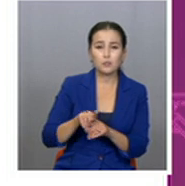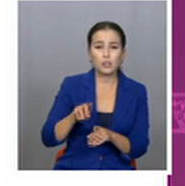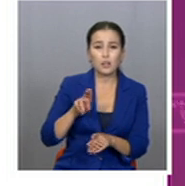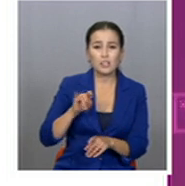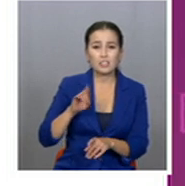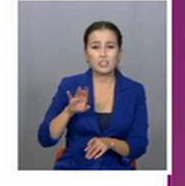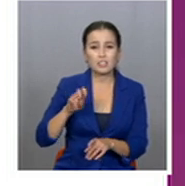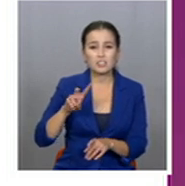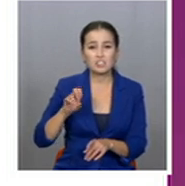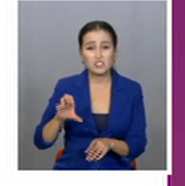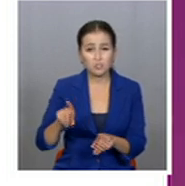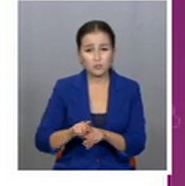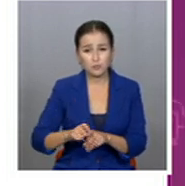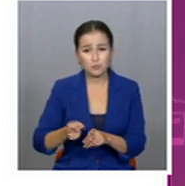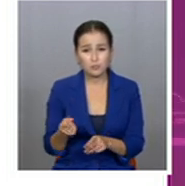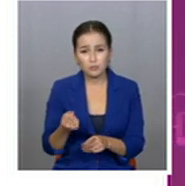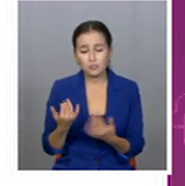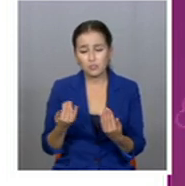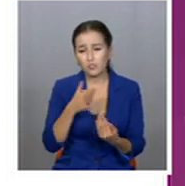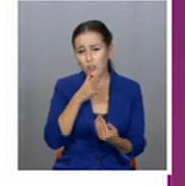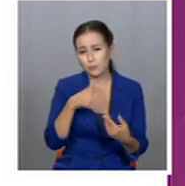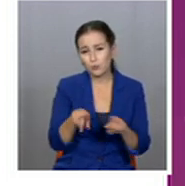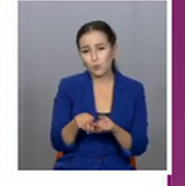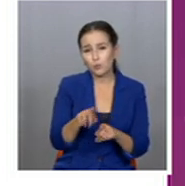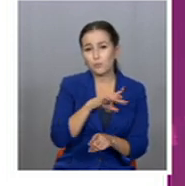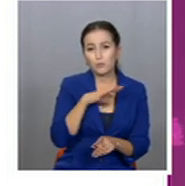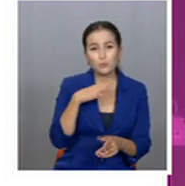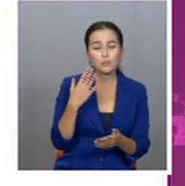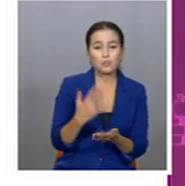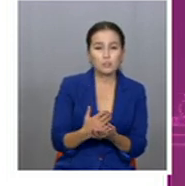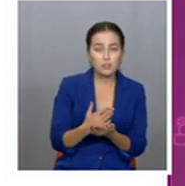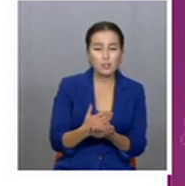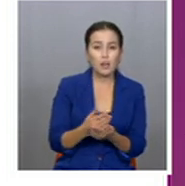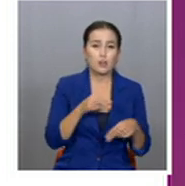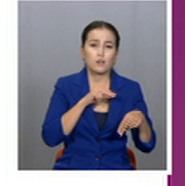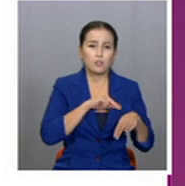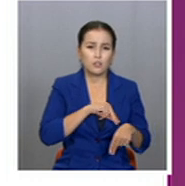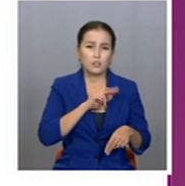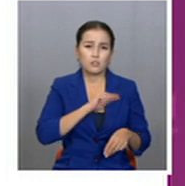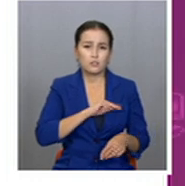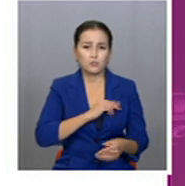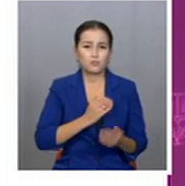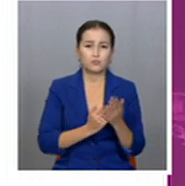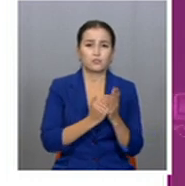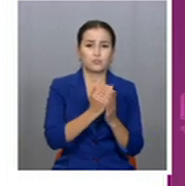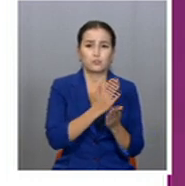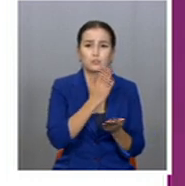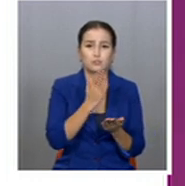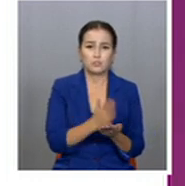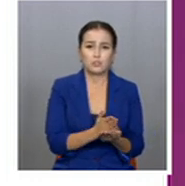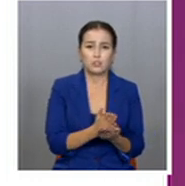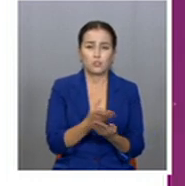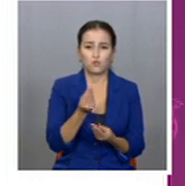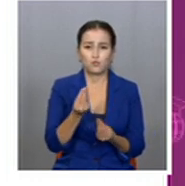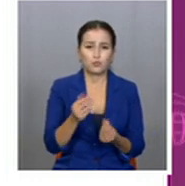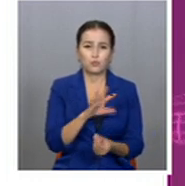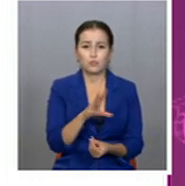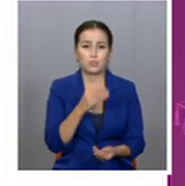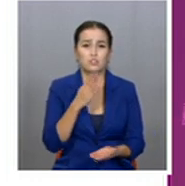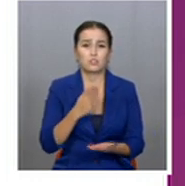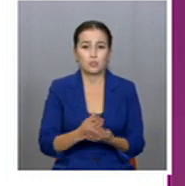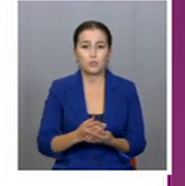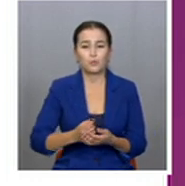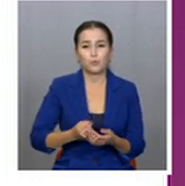достар қазіргі уақытта да кездеседі. Атқарған қызметің, лауазымың, қолыңда қаржың болса,